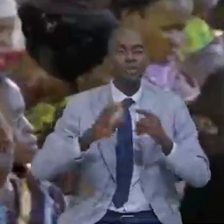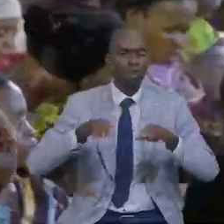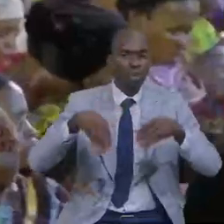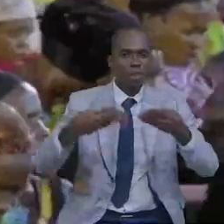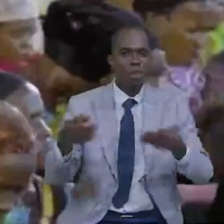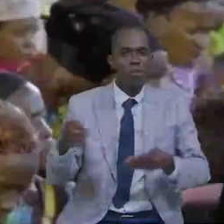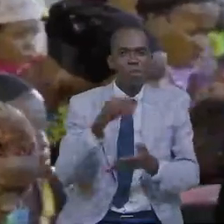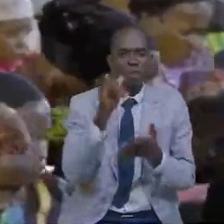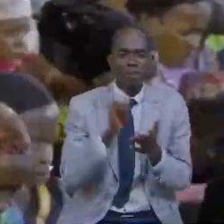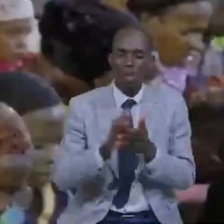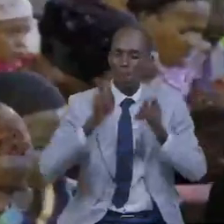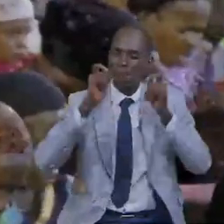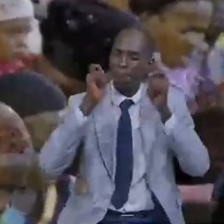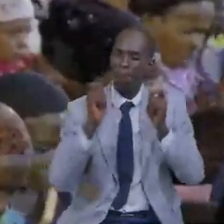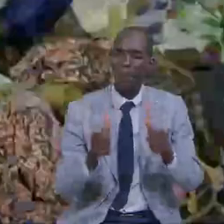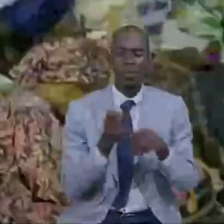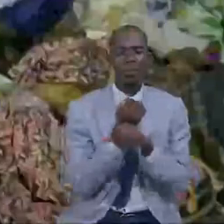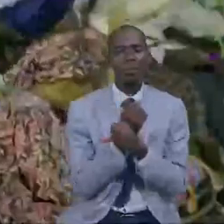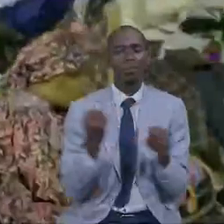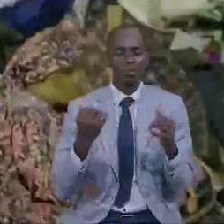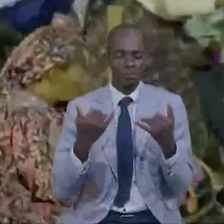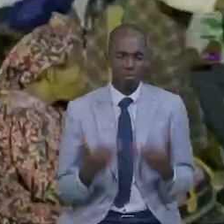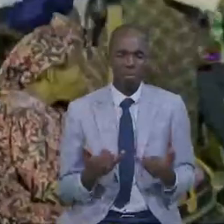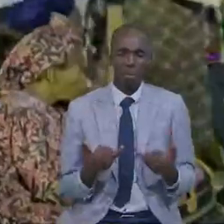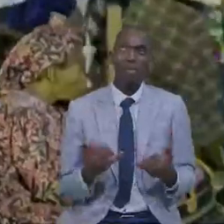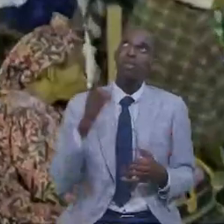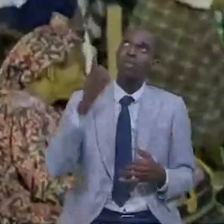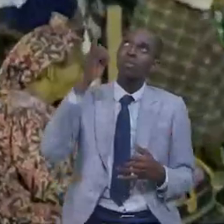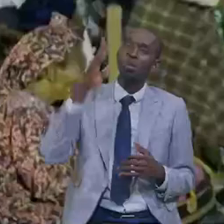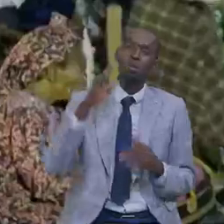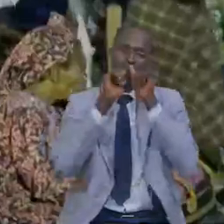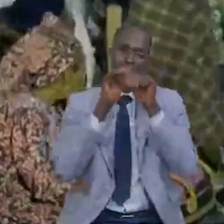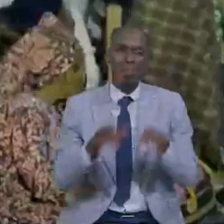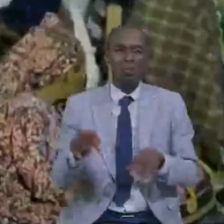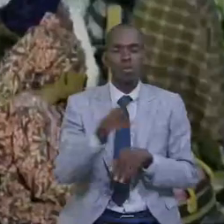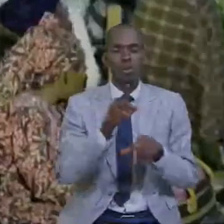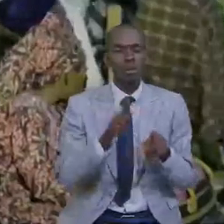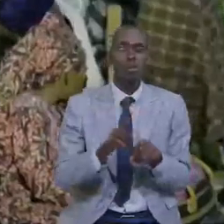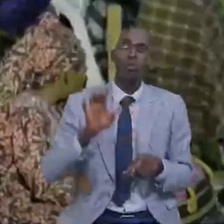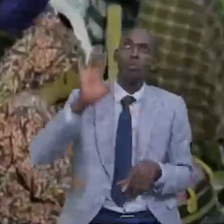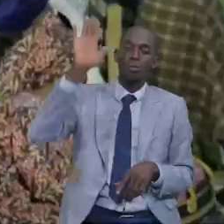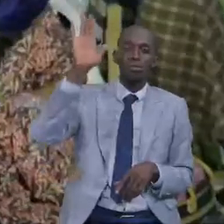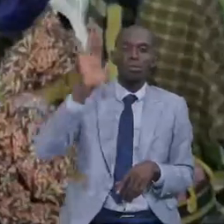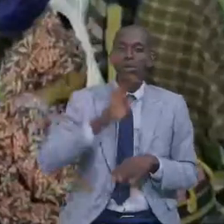parce qu'il veut te donner ce salut instantané maintenant même que Dieu te bénisse